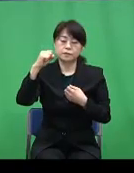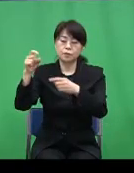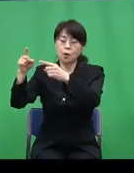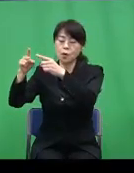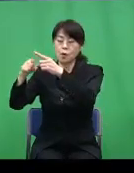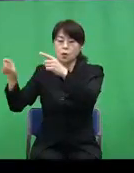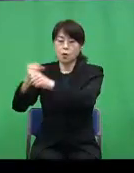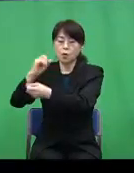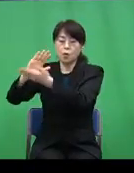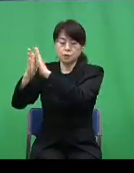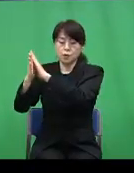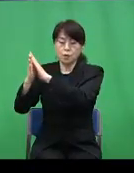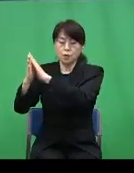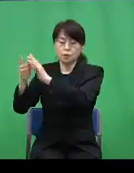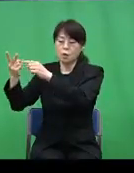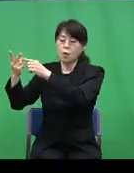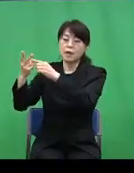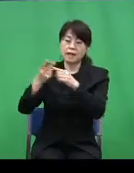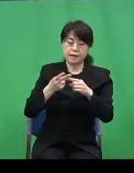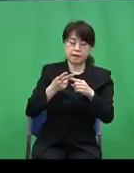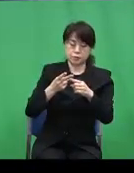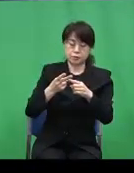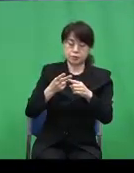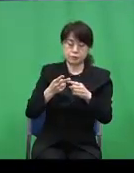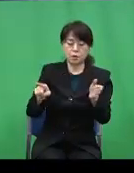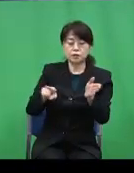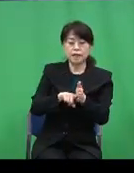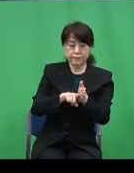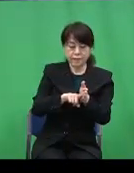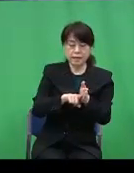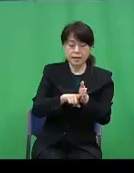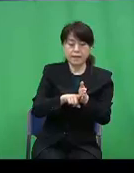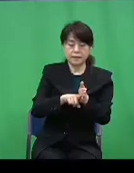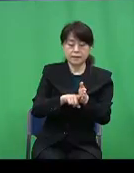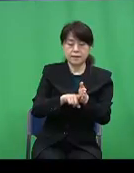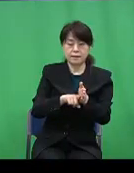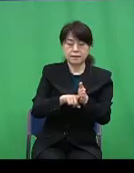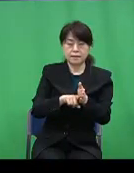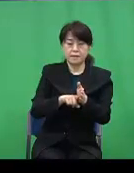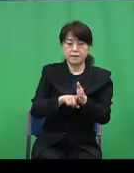厚労省からの事務連絡も添付すると同時にですね、